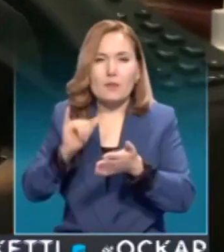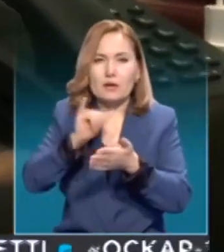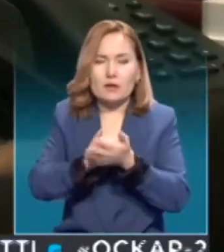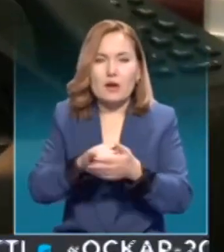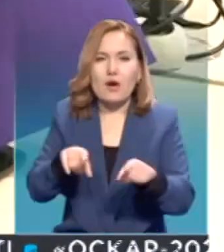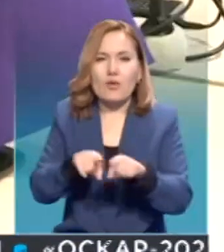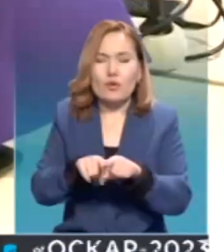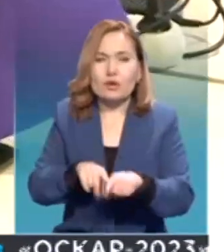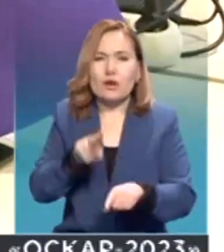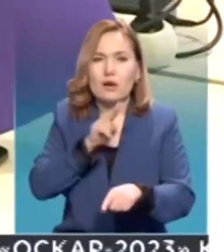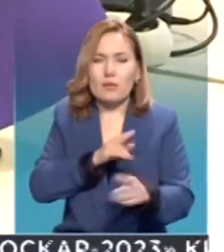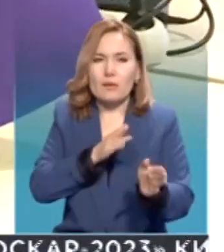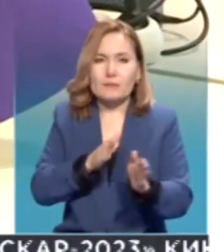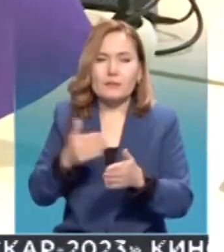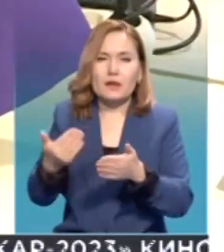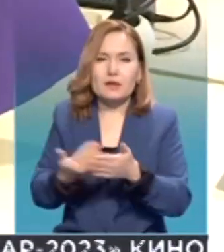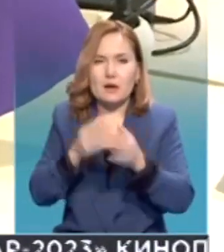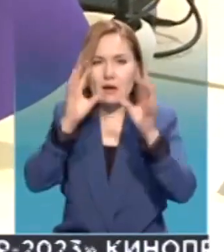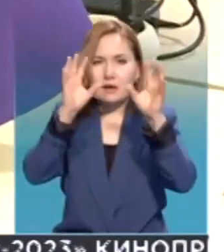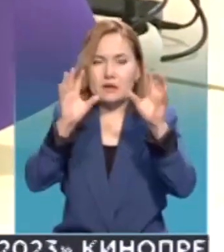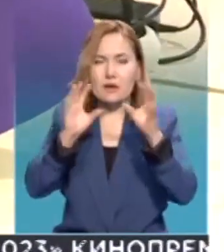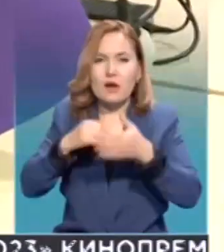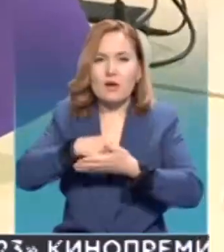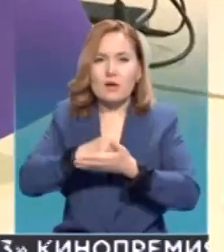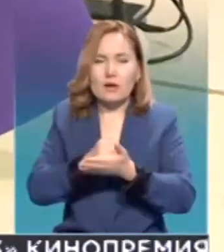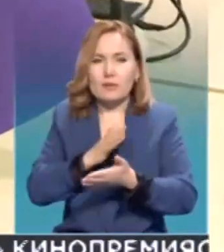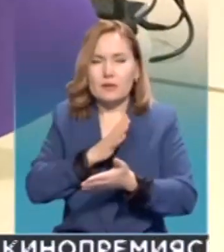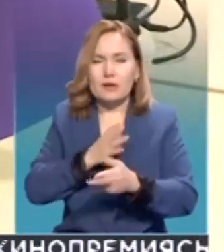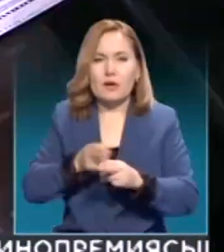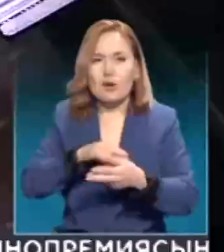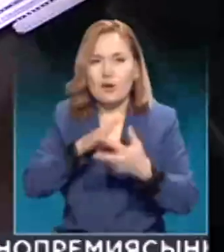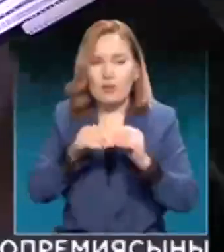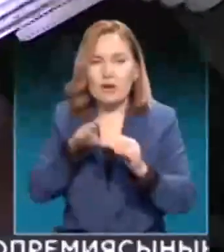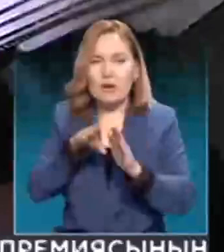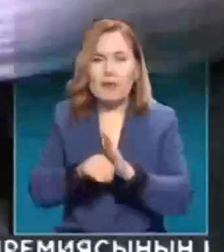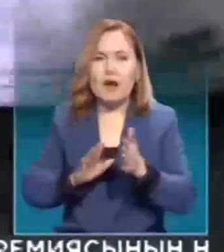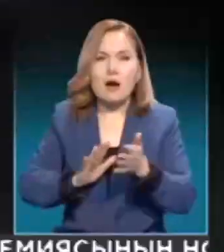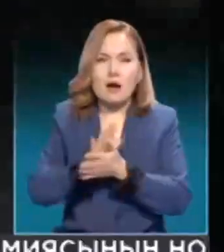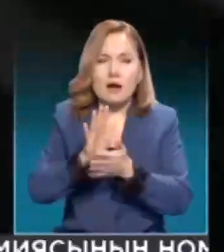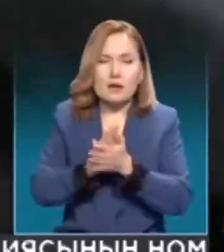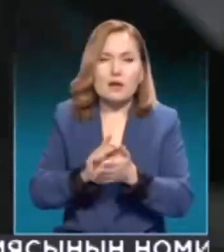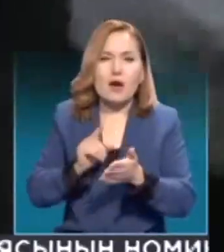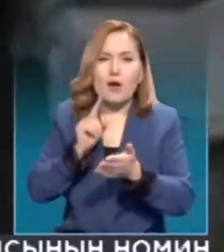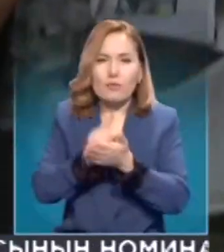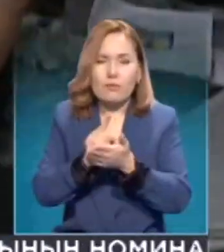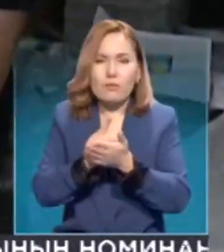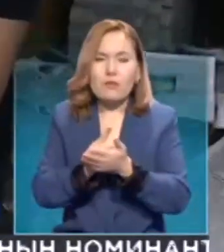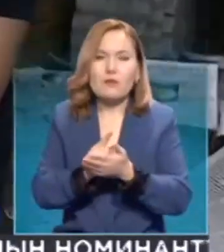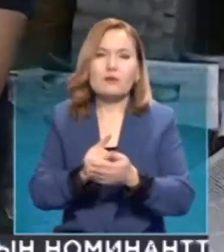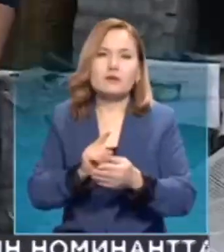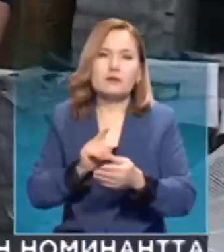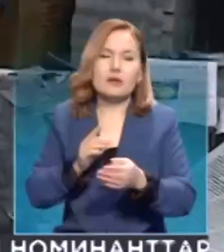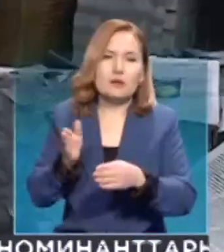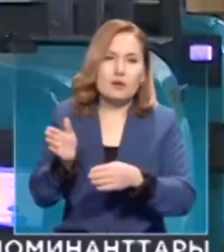қызметін реттейтін жаңа заң жобасы әзірленіп жатыр. Оның аясында газеттерден қосымша құн салығын алып